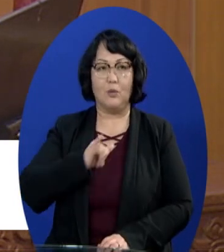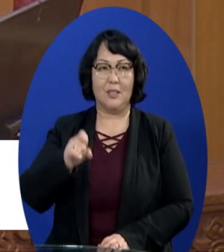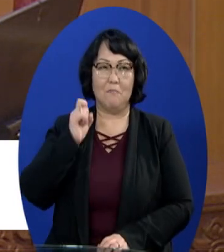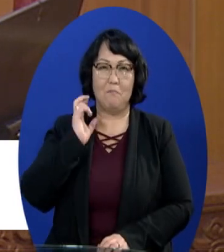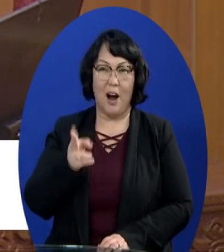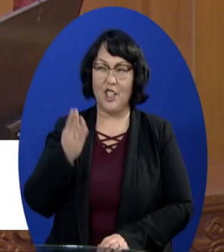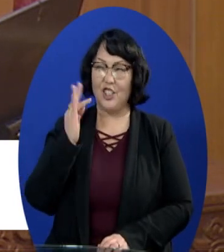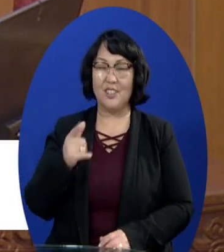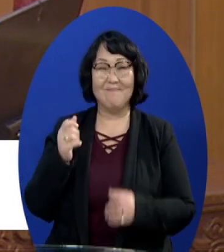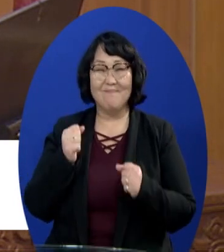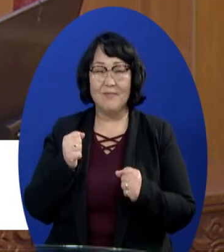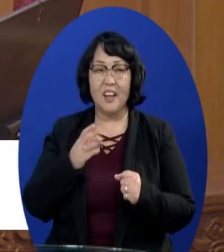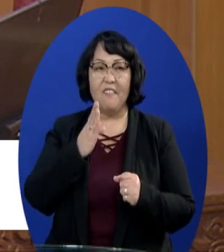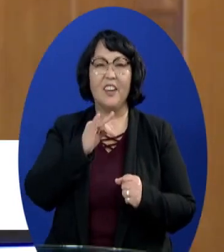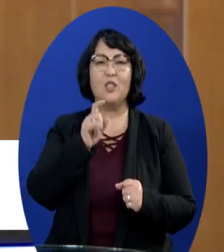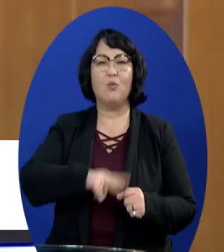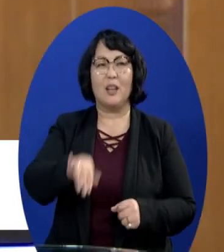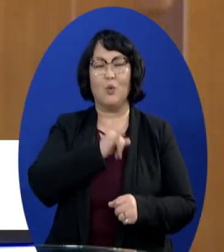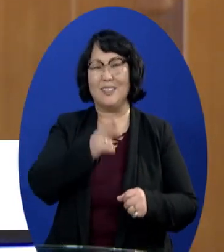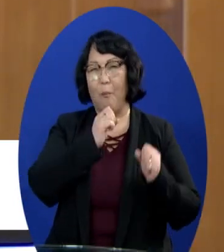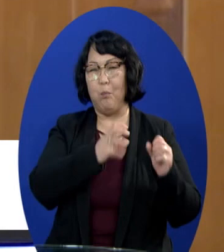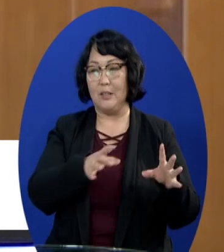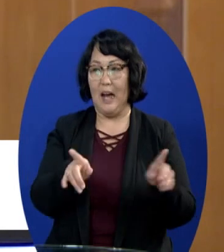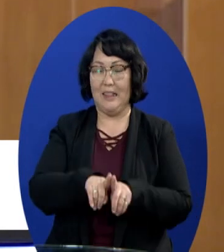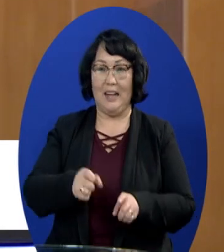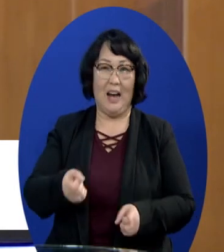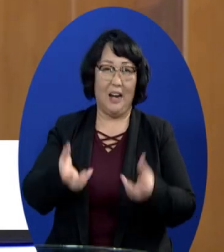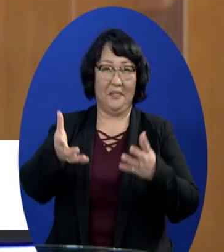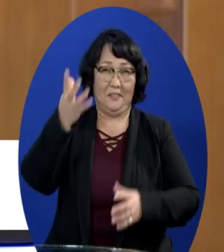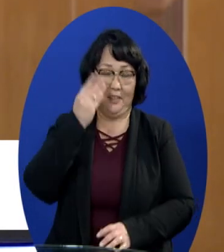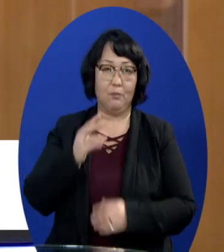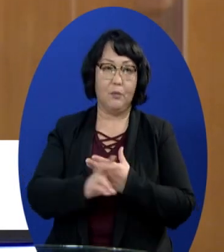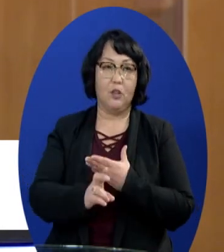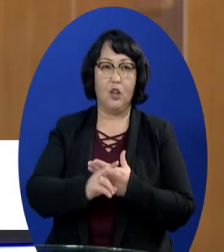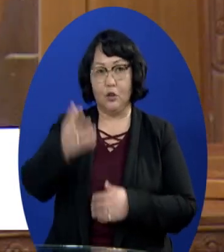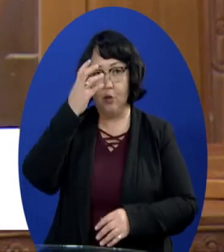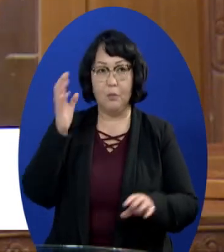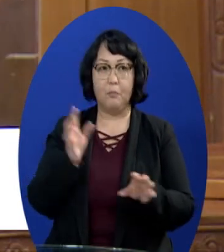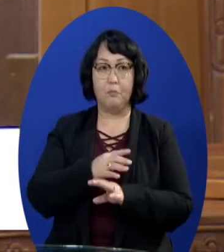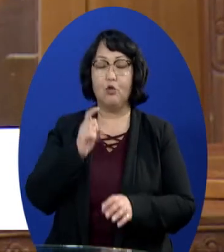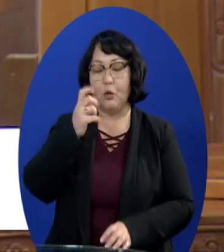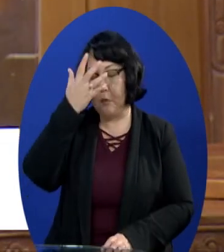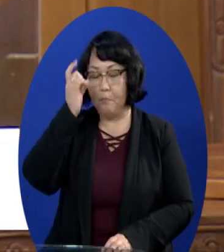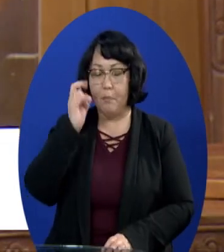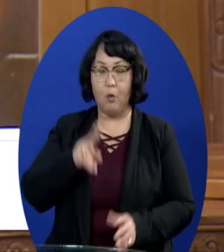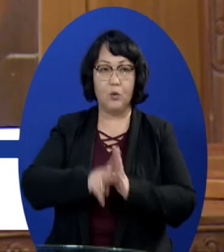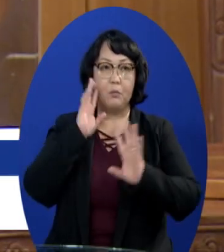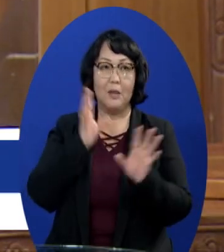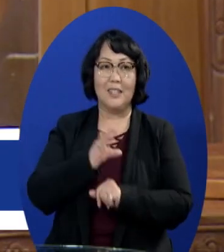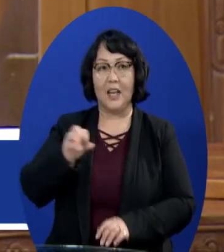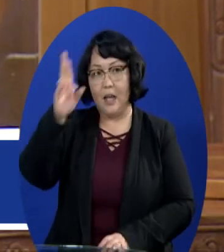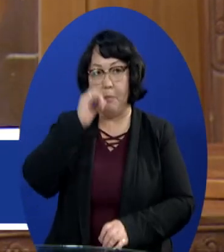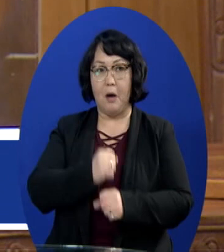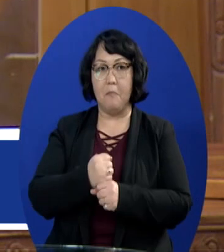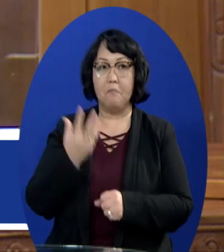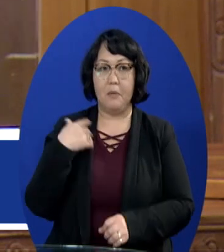байгаад Венесуэлийн банк шиг болчих вий дээ. Төрийн банкыг анх үүсгэн байгуулахад би сангийн аманд байсан. Тухайн үеийн Монгол банкны ерөнхийлөгч